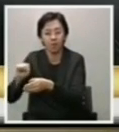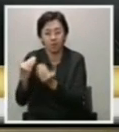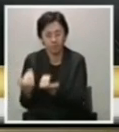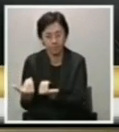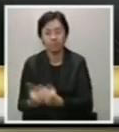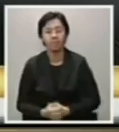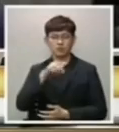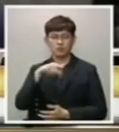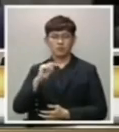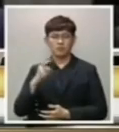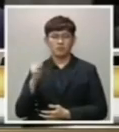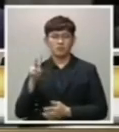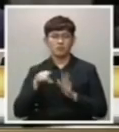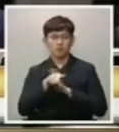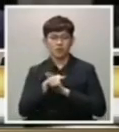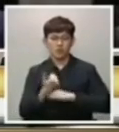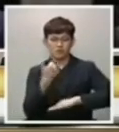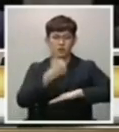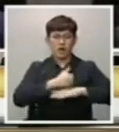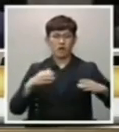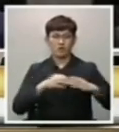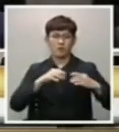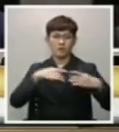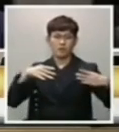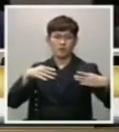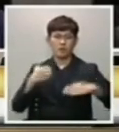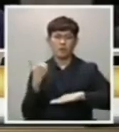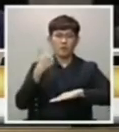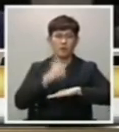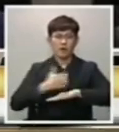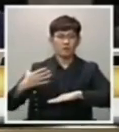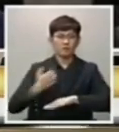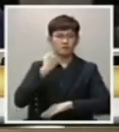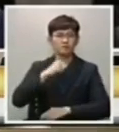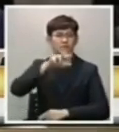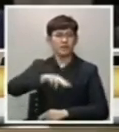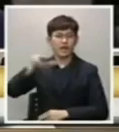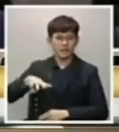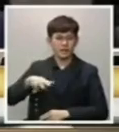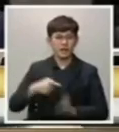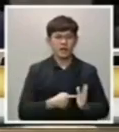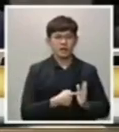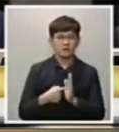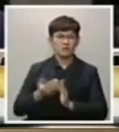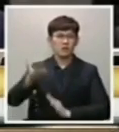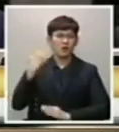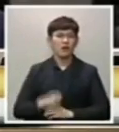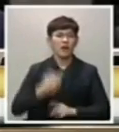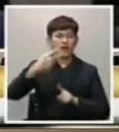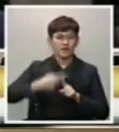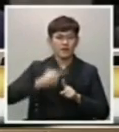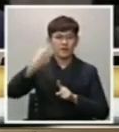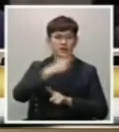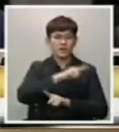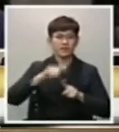วันนี้นะครับ จากนั้นนะคะนายยุทธพงศ์จลาเสถียรส.ส.มหาสารคามพรรคเพื่อไทยได้เปิดการอภิปรายนายก